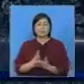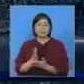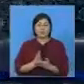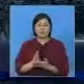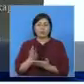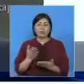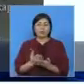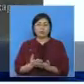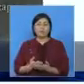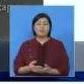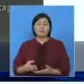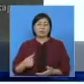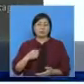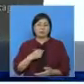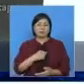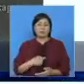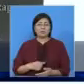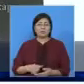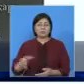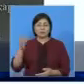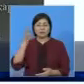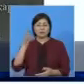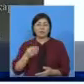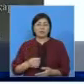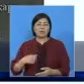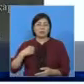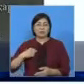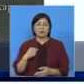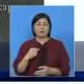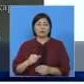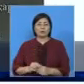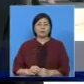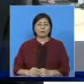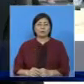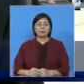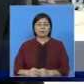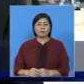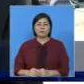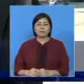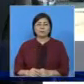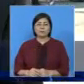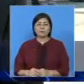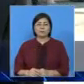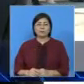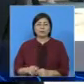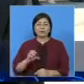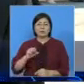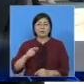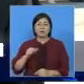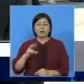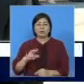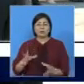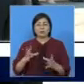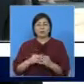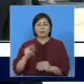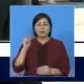мастики свою очередь с теплотой вспомнили о своем друге сам пойми вещи учились в одном классе